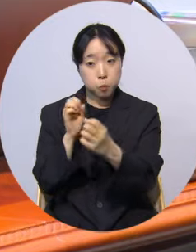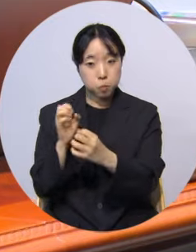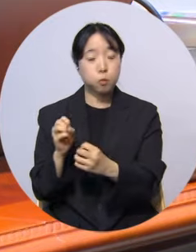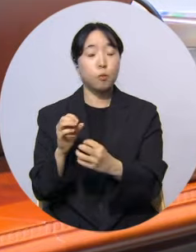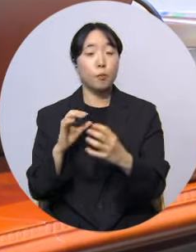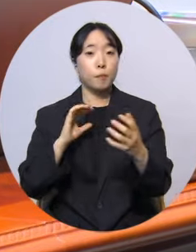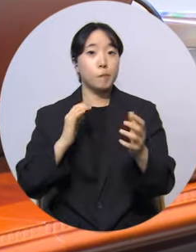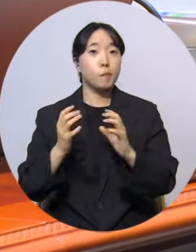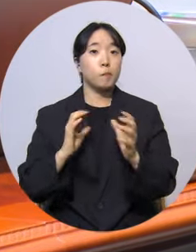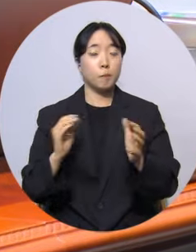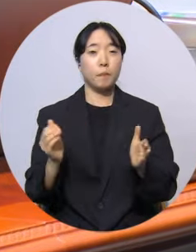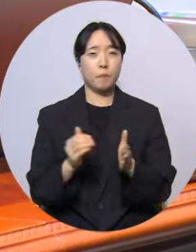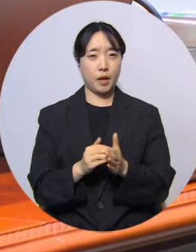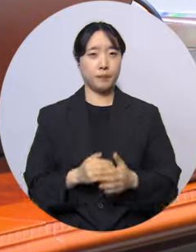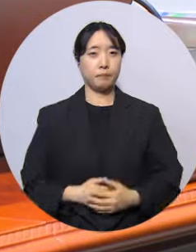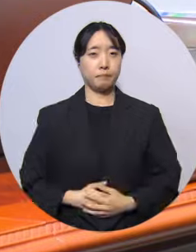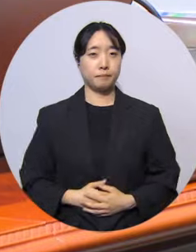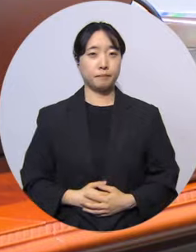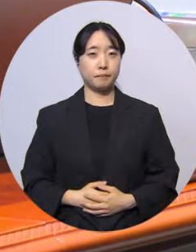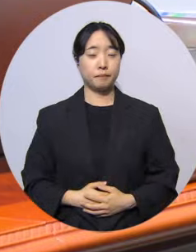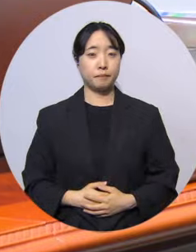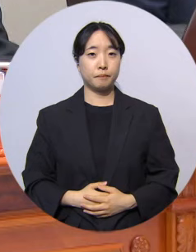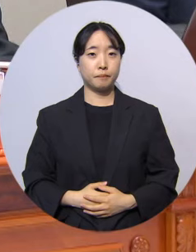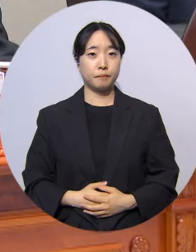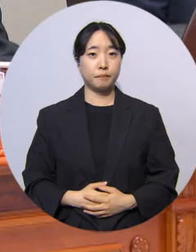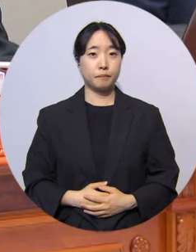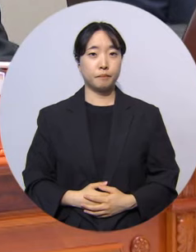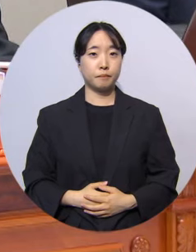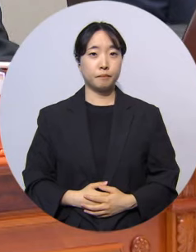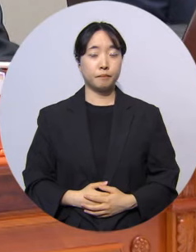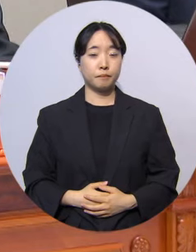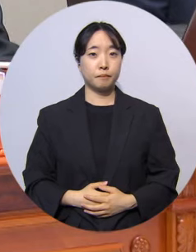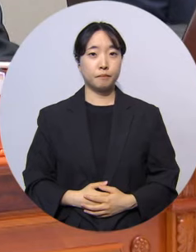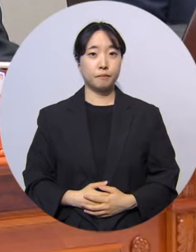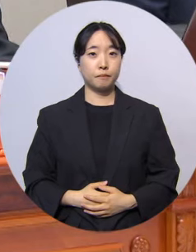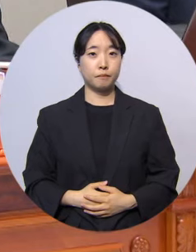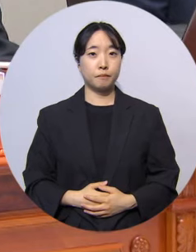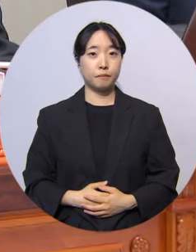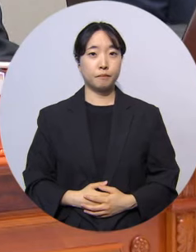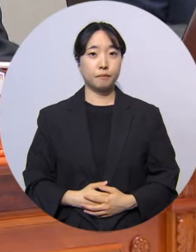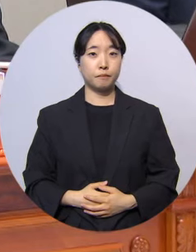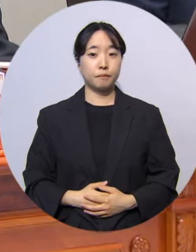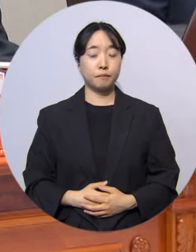목소리를 경청해 지속 보완해 나갈 것을 당부했습니다. KTV 문기혁입니다.